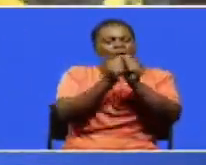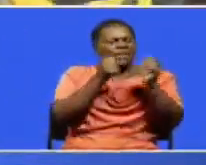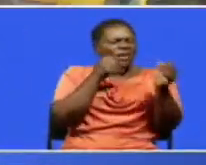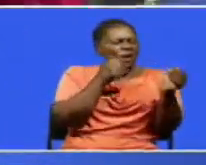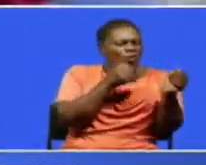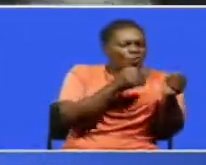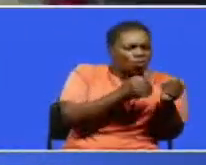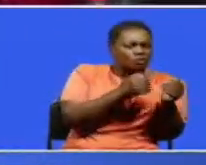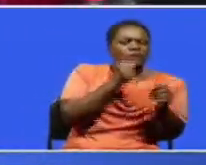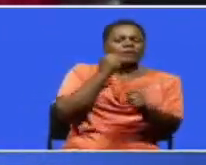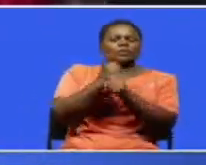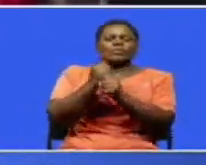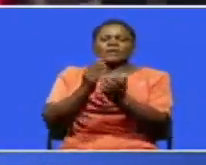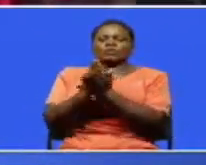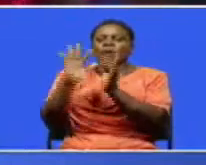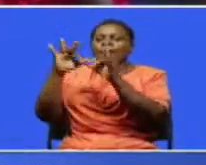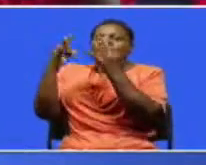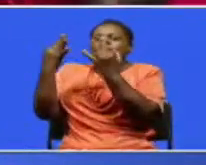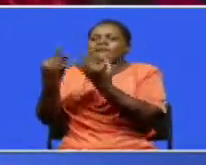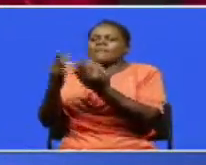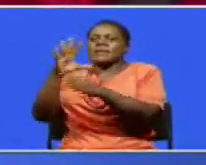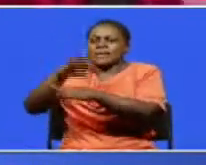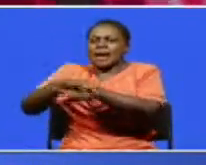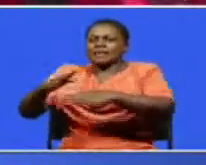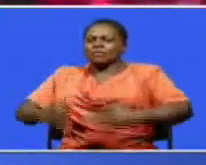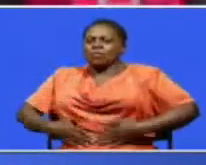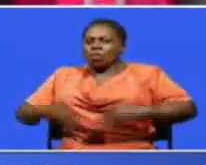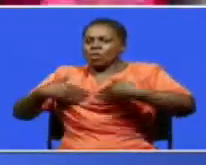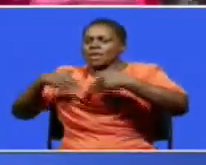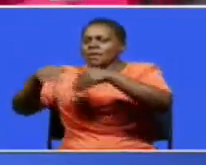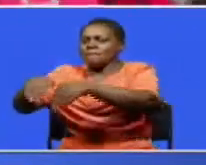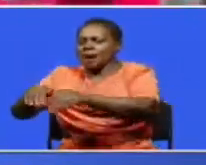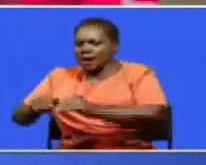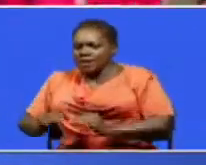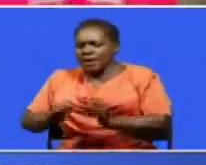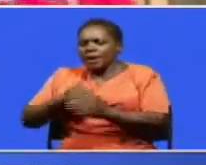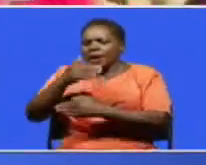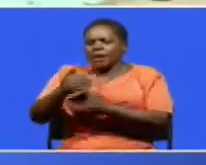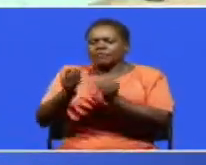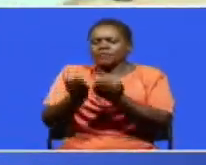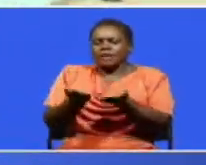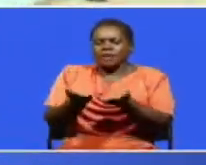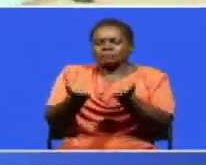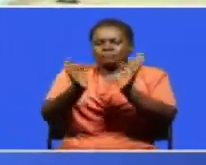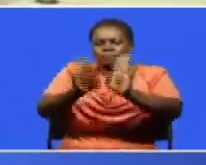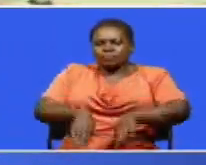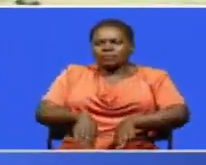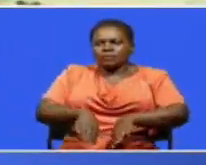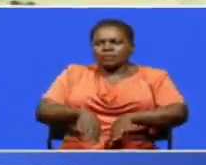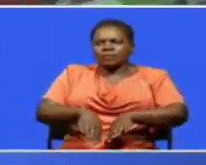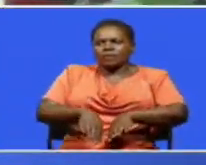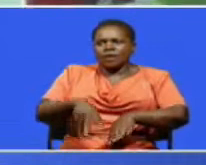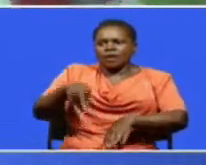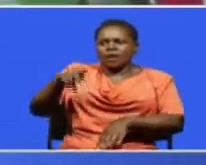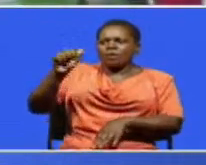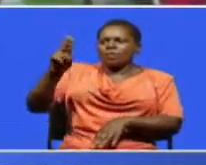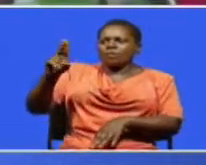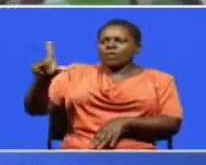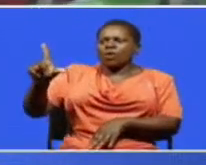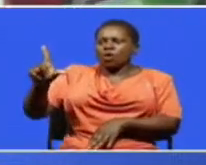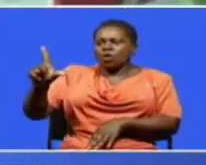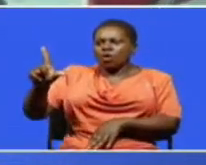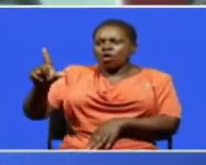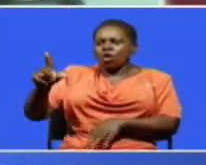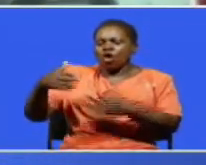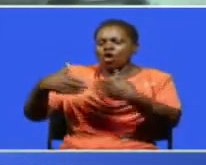bako kuhakikisha familia zitapata miili ya kuzika. Baada ya ajali hii, Paul Ogina alimpoteza mkaza mwana